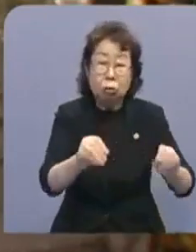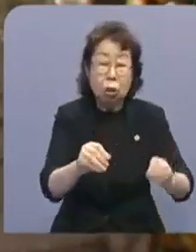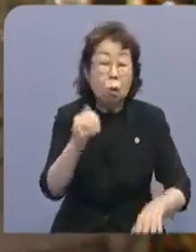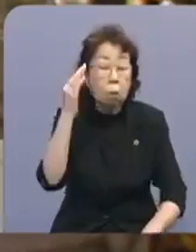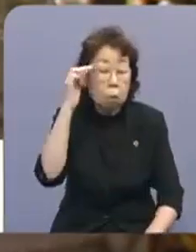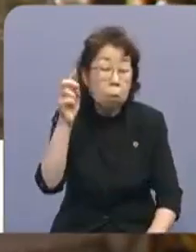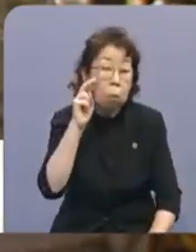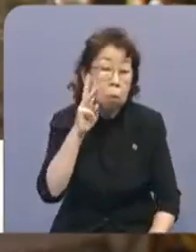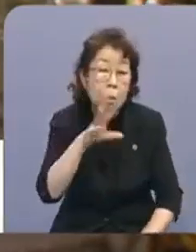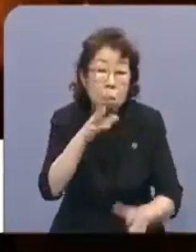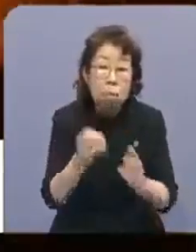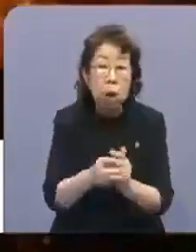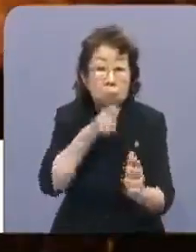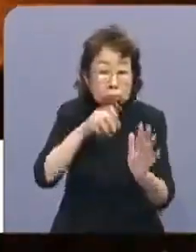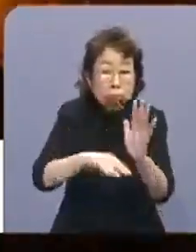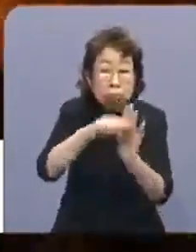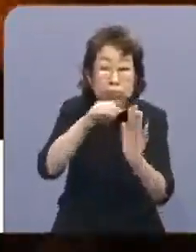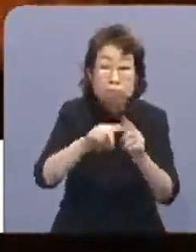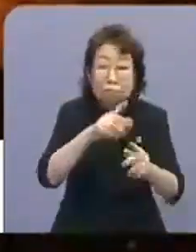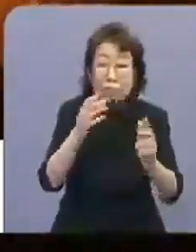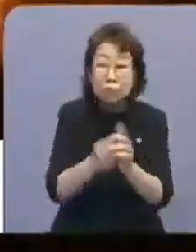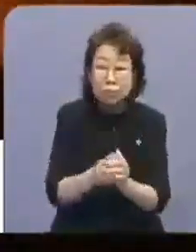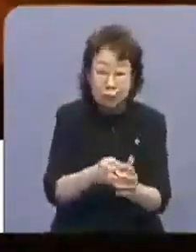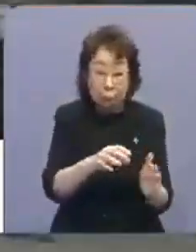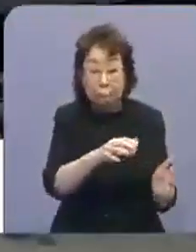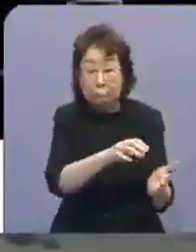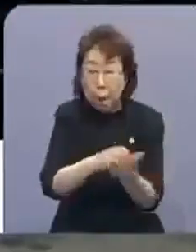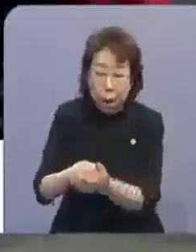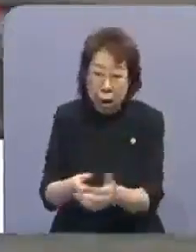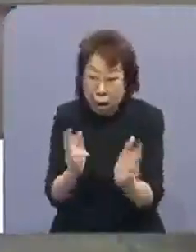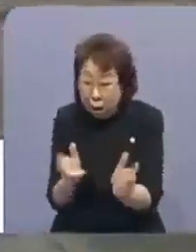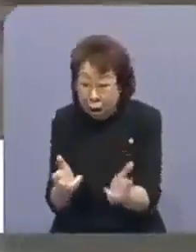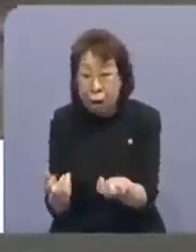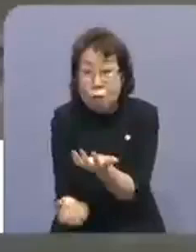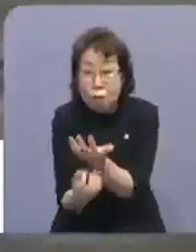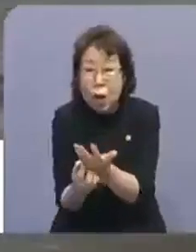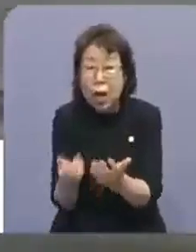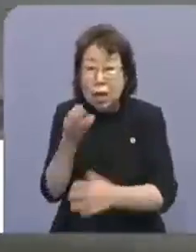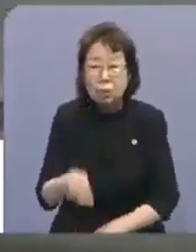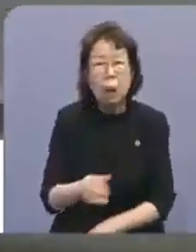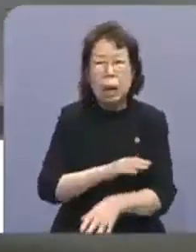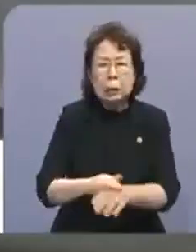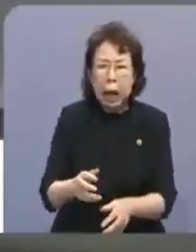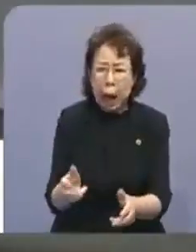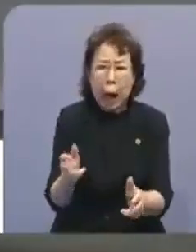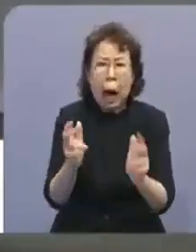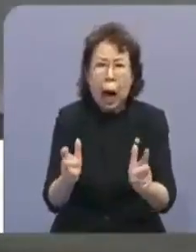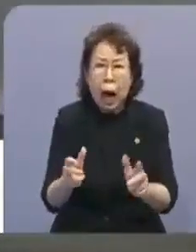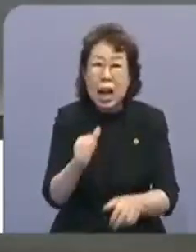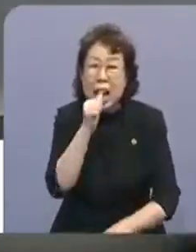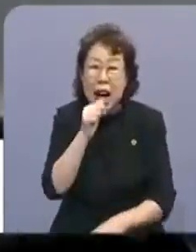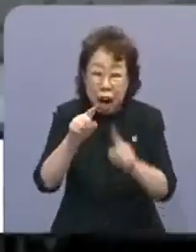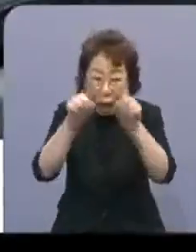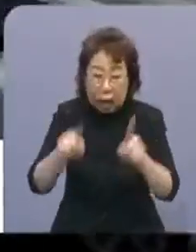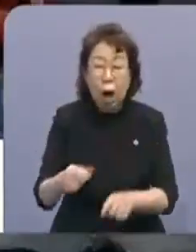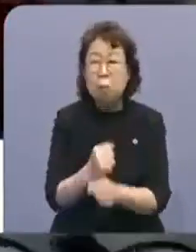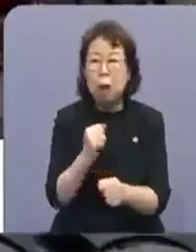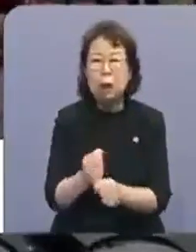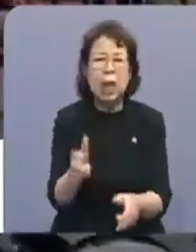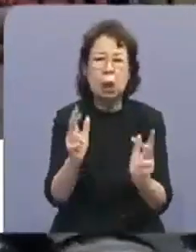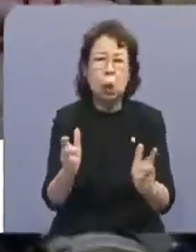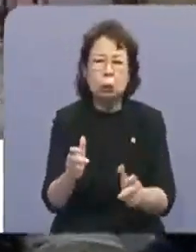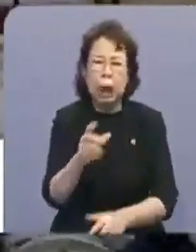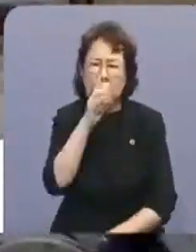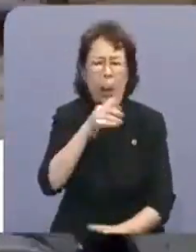만에 쇳물을 녹여내는 고로는 가동을 재개했지만 용도에 맞게 철을 가공 생산하는 포스코 내 공장은